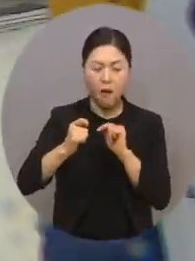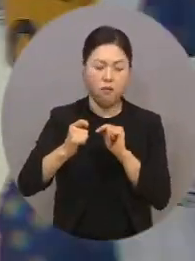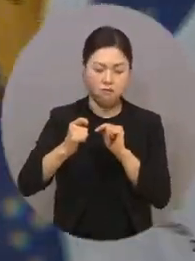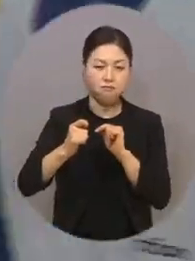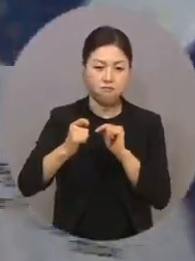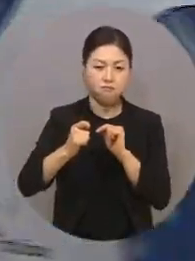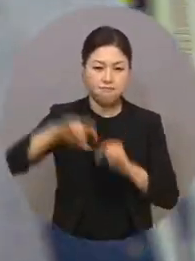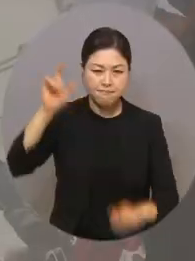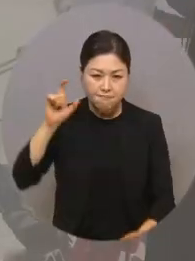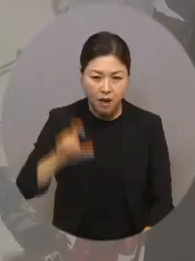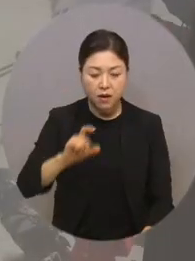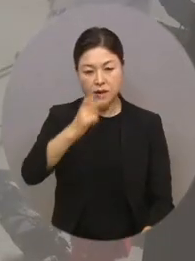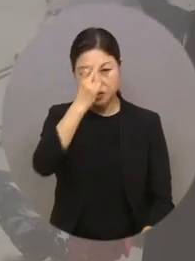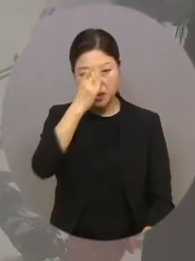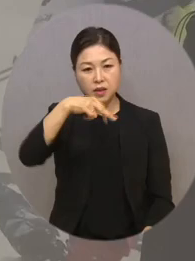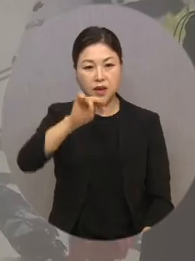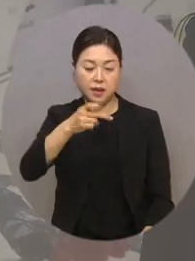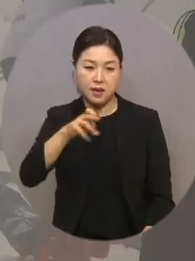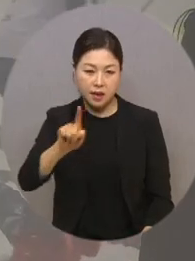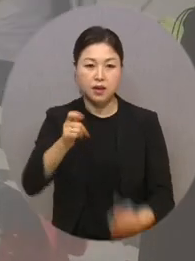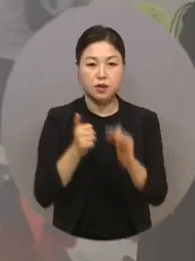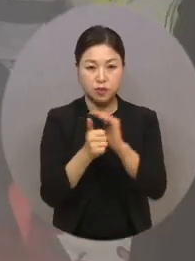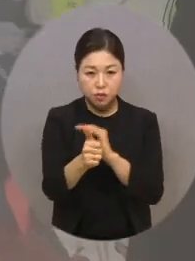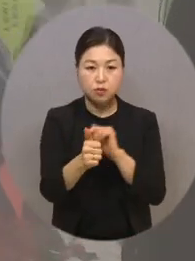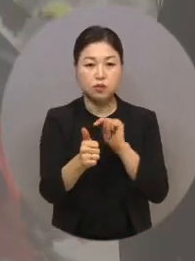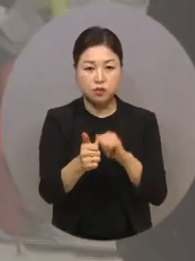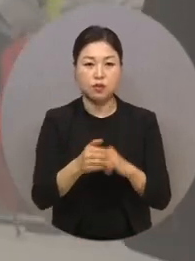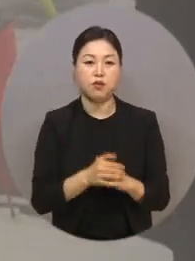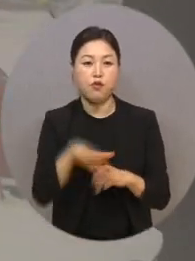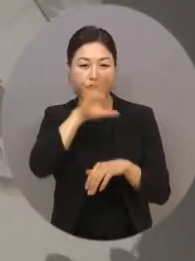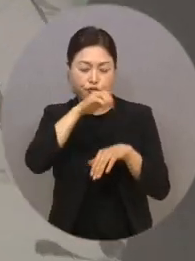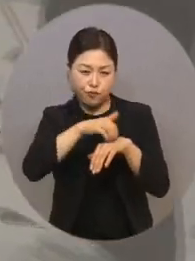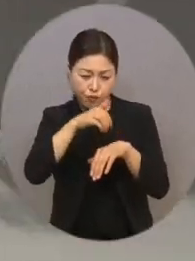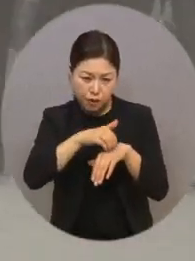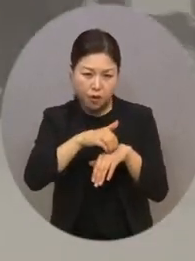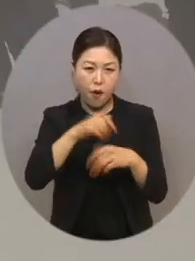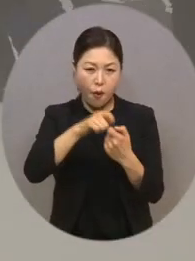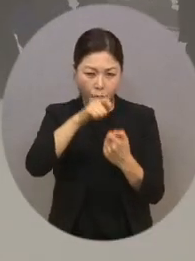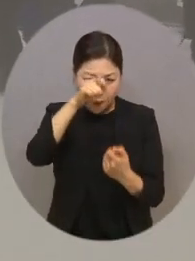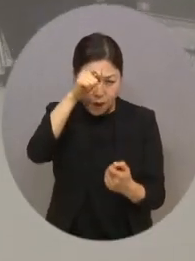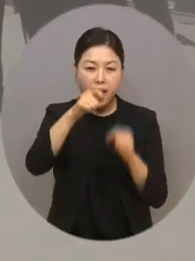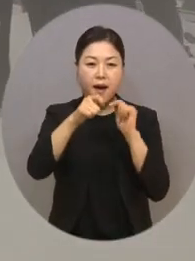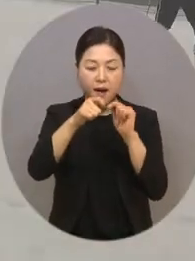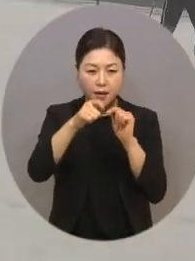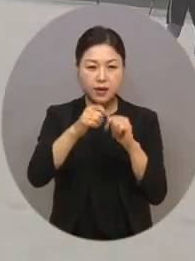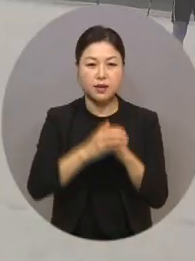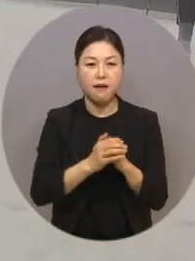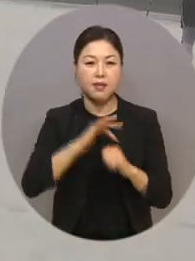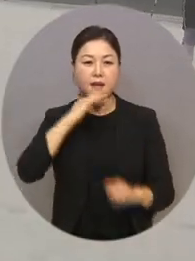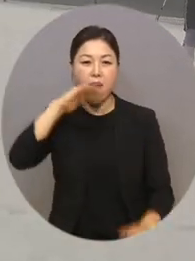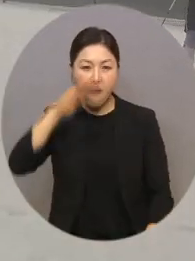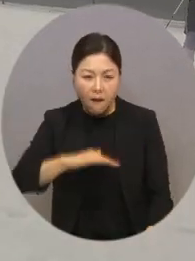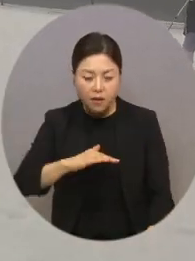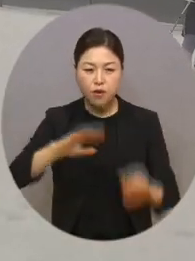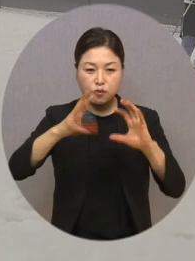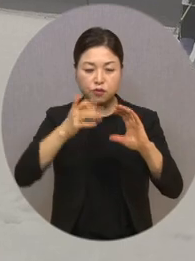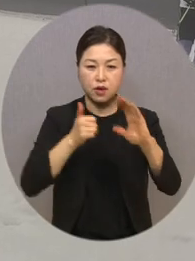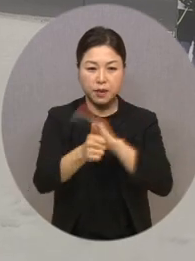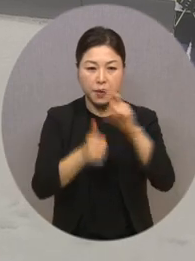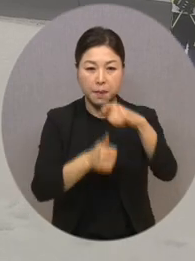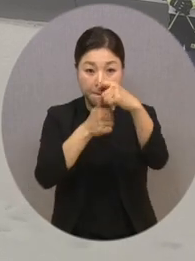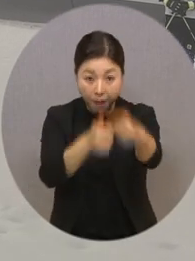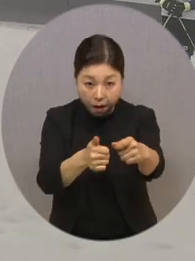선수. 각고의 훈련을 통해 어린 나이에 국가대표 선수로 선발되며 최연소 타이틀을 가지고